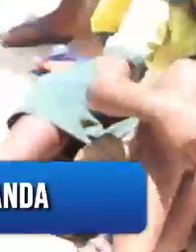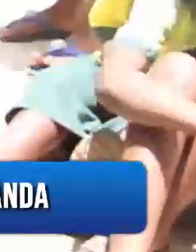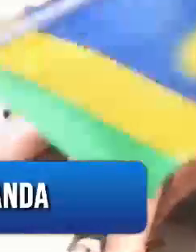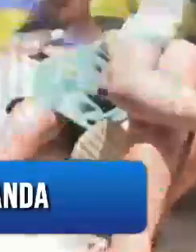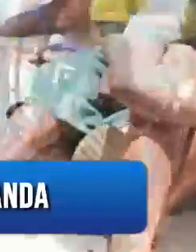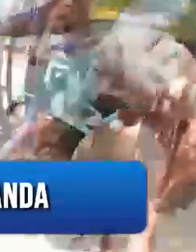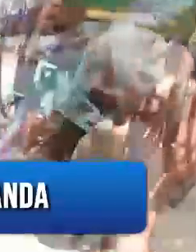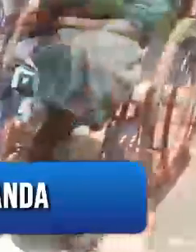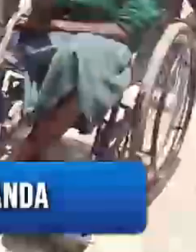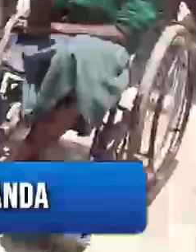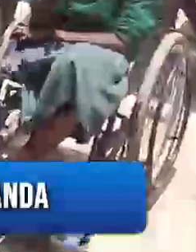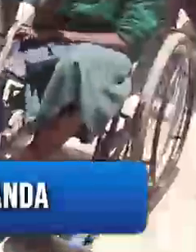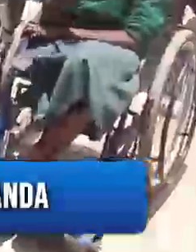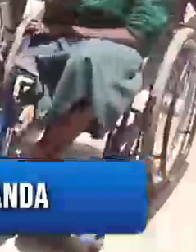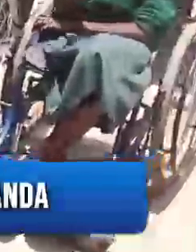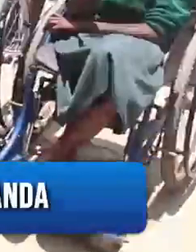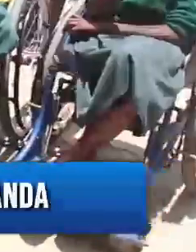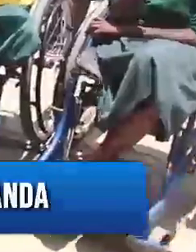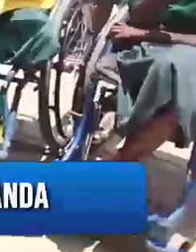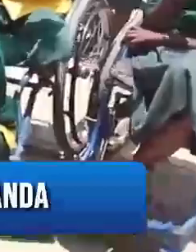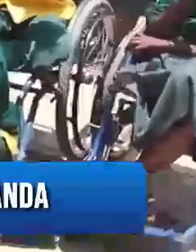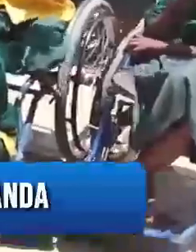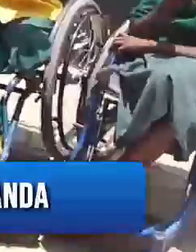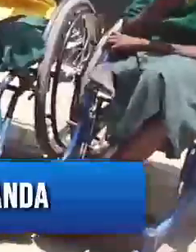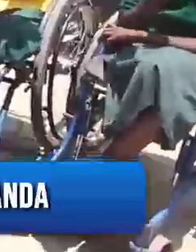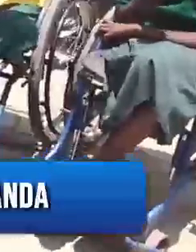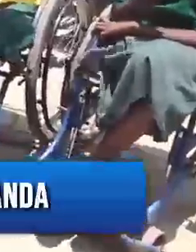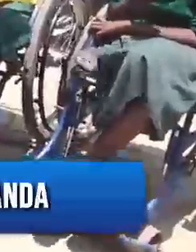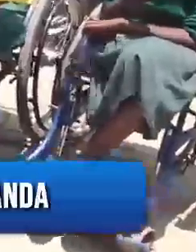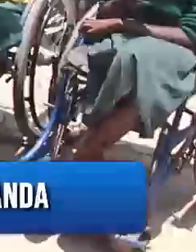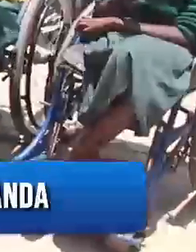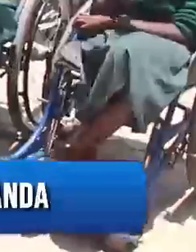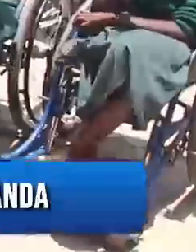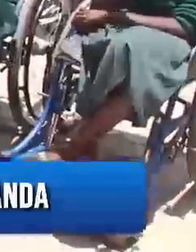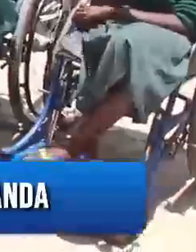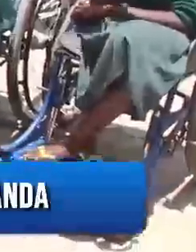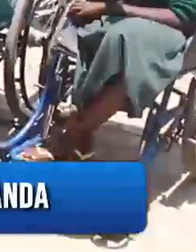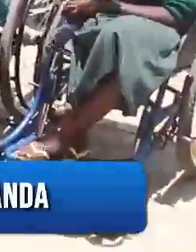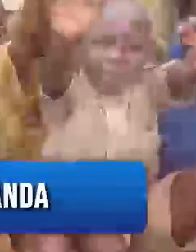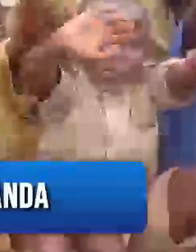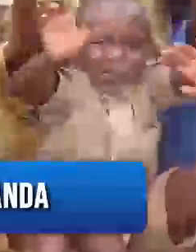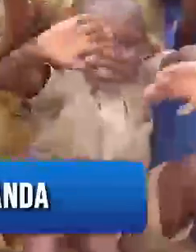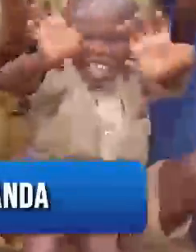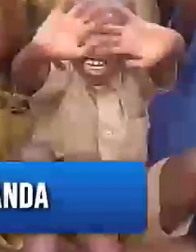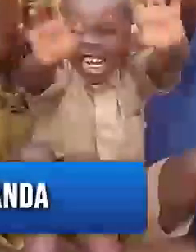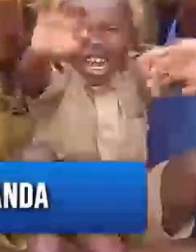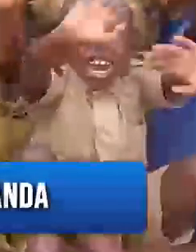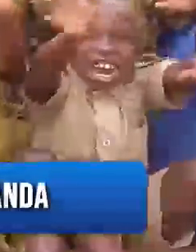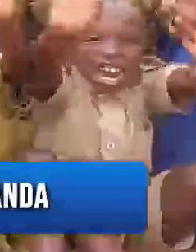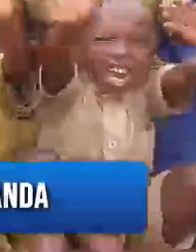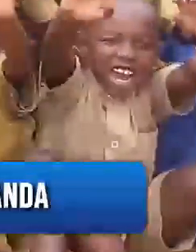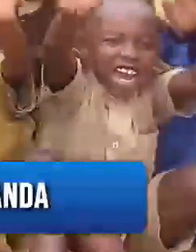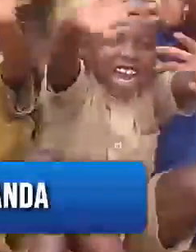bakibateragana, ndetse na ya mashuri yaho biga atari yagera ku rwego rwo kubaha uburezi nk'uko